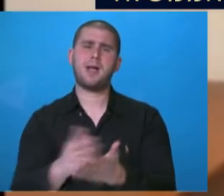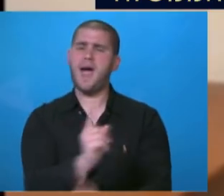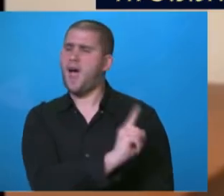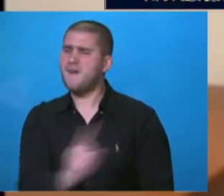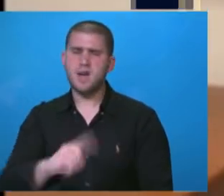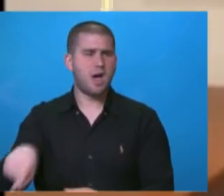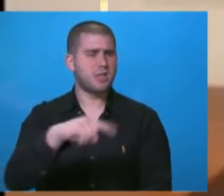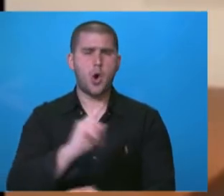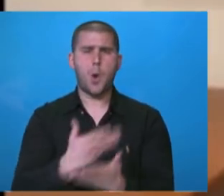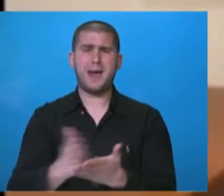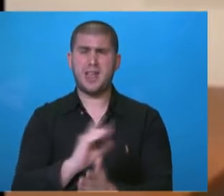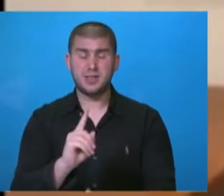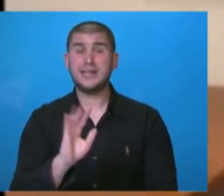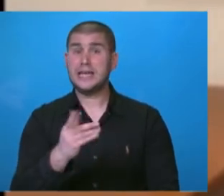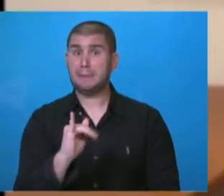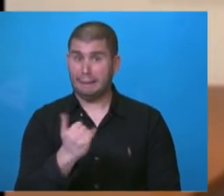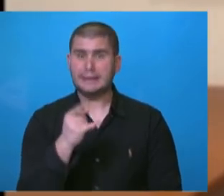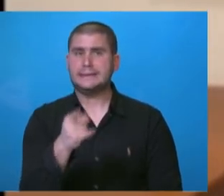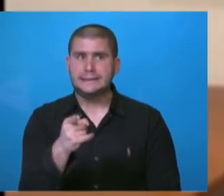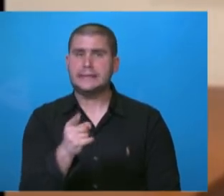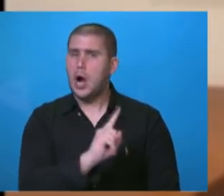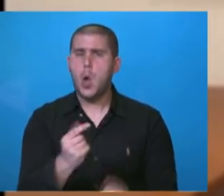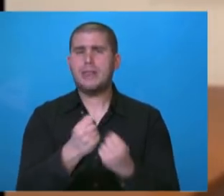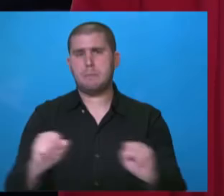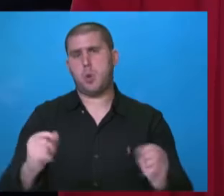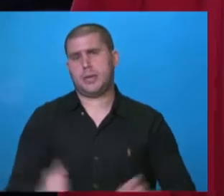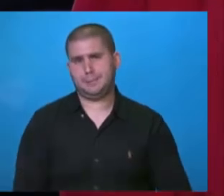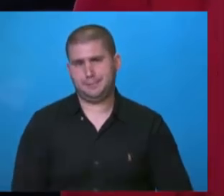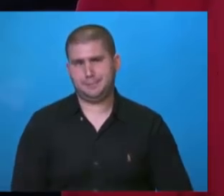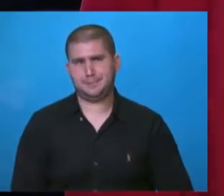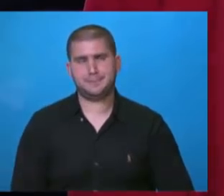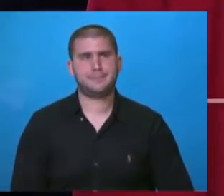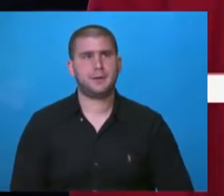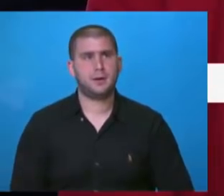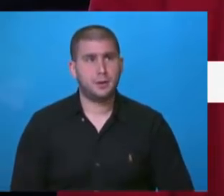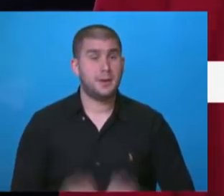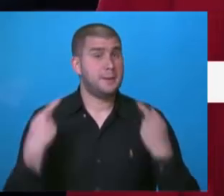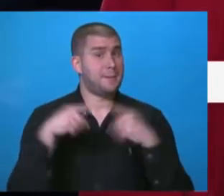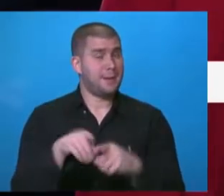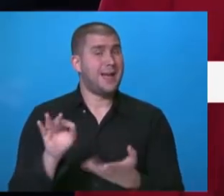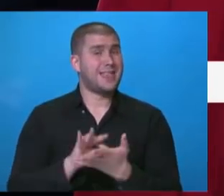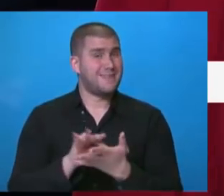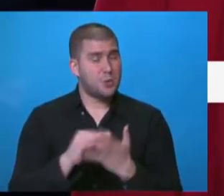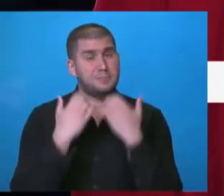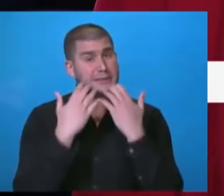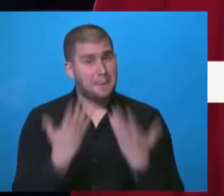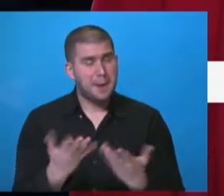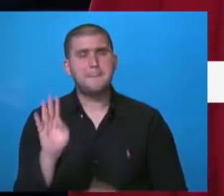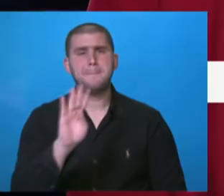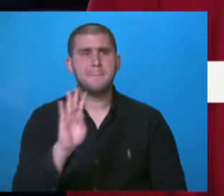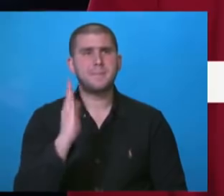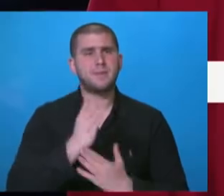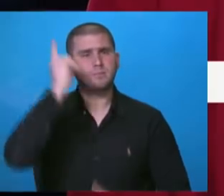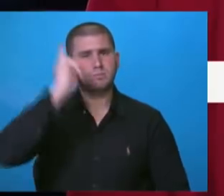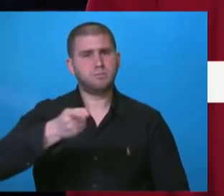אחר. אחרת זה פשוט לא דמוקרטיה. במקביל, כתבנו מיכאל שמש מספר שנתניהו הנחה היום את